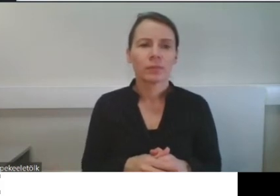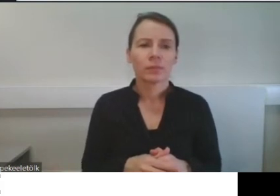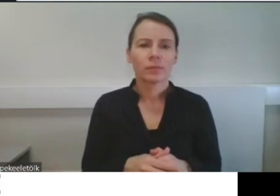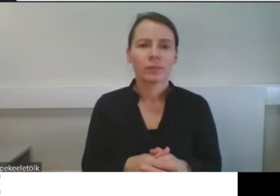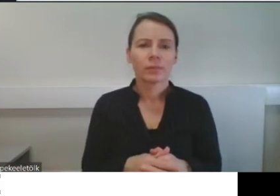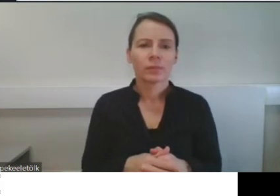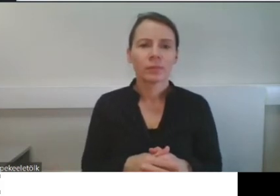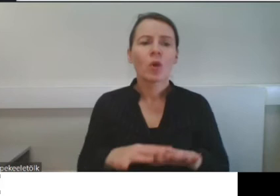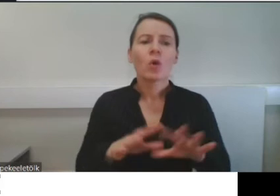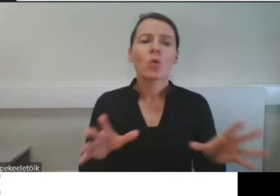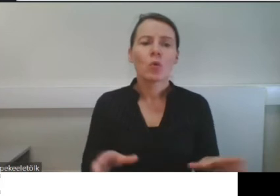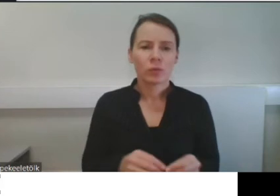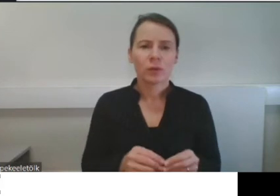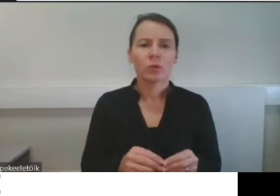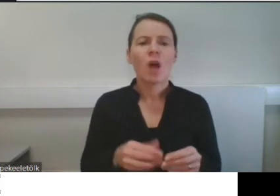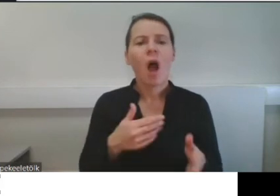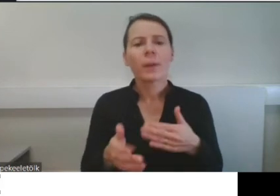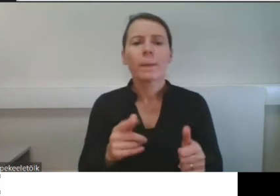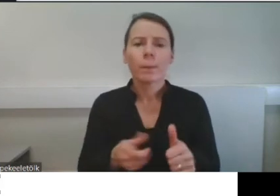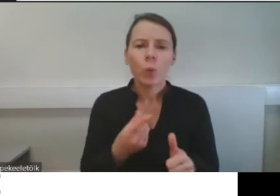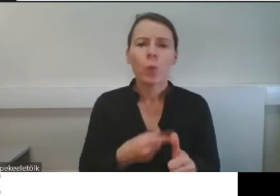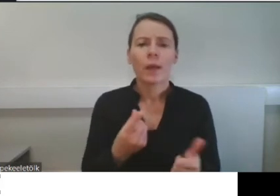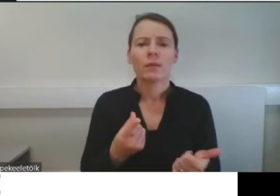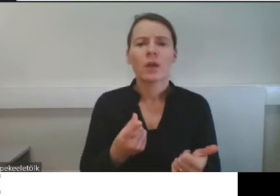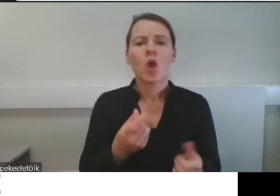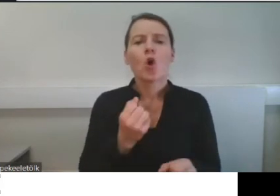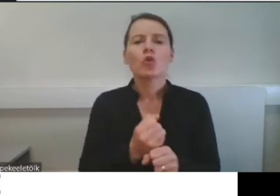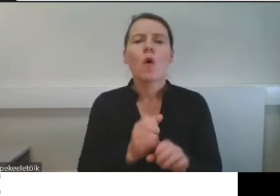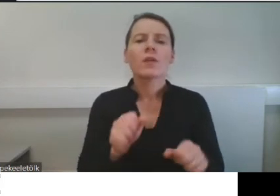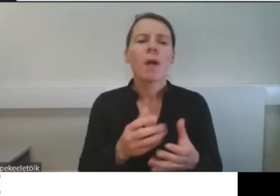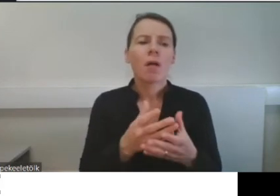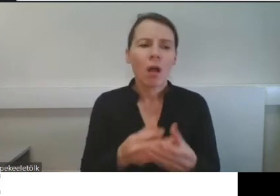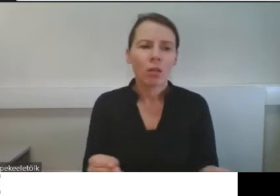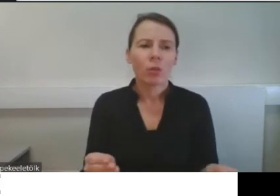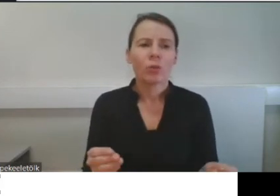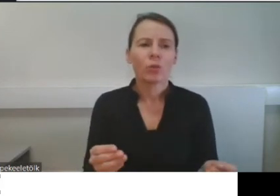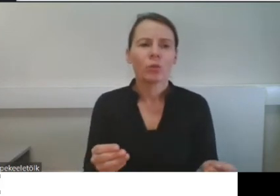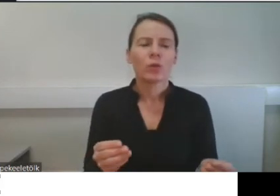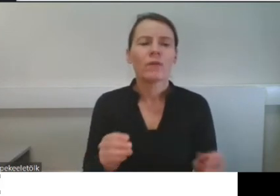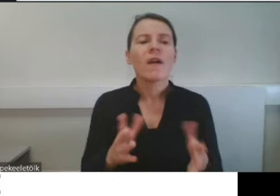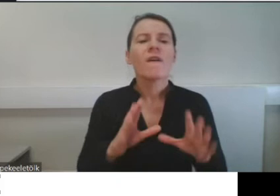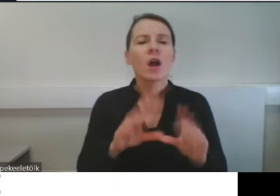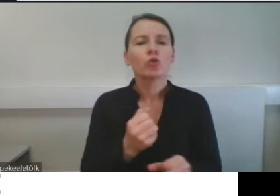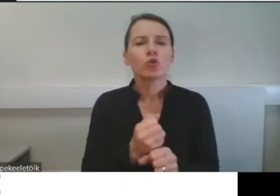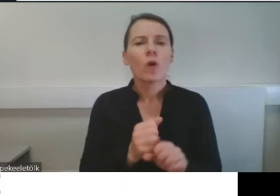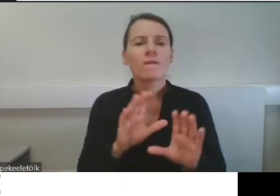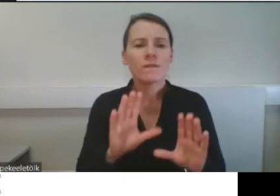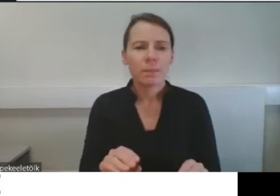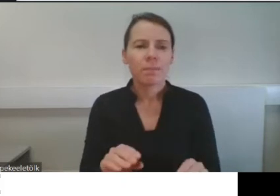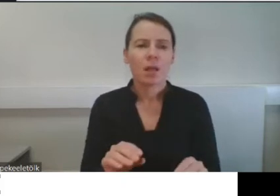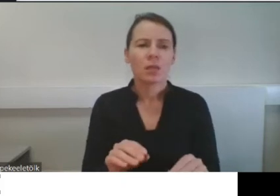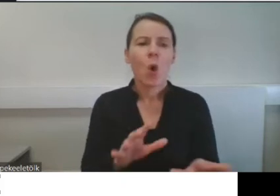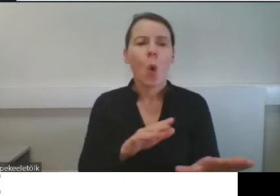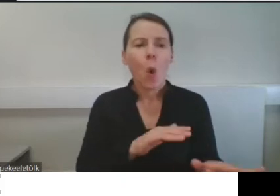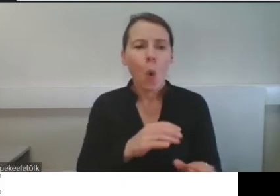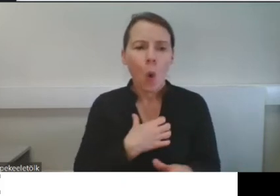viimase 6 kuu jooksul. Et see on siis selline rahvusvaheliselt kokku lepitud metoodika, et just viimased 6 kuud on see oluline